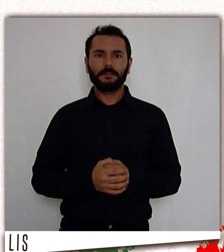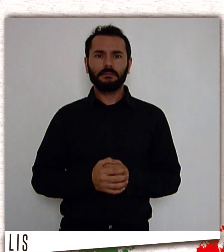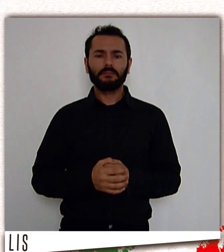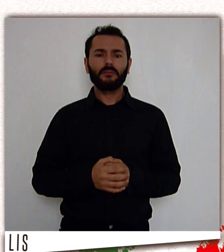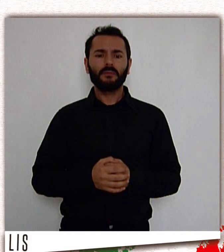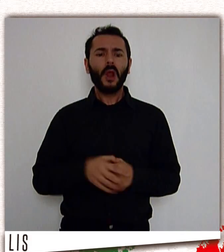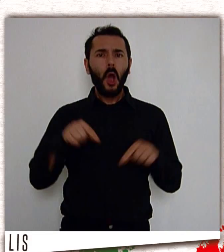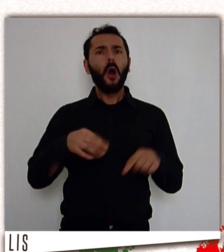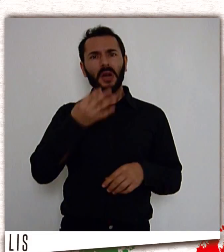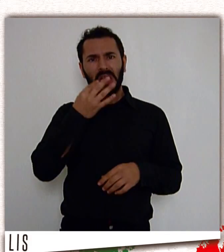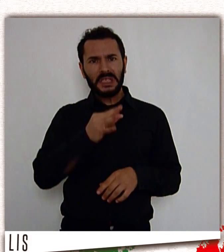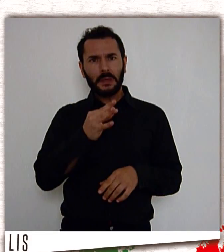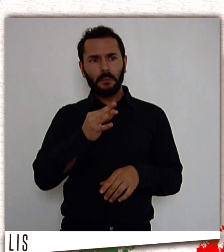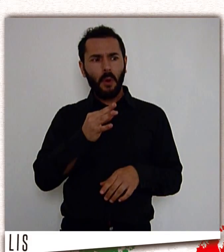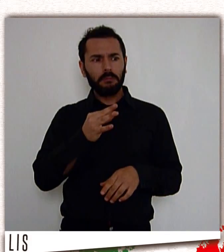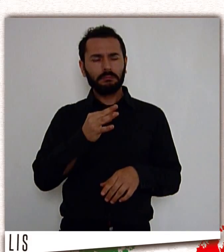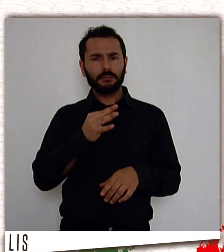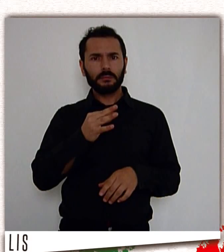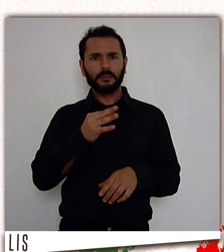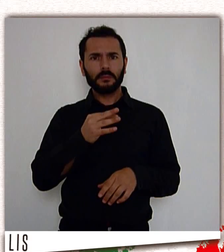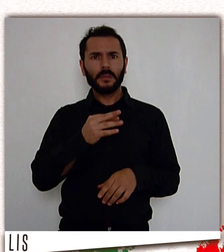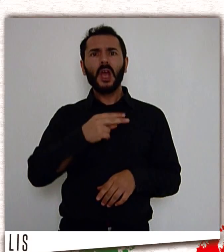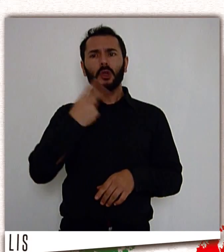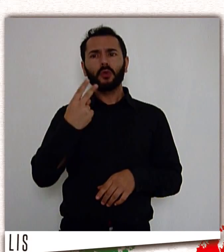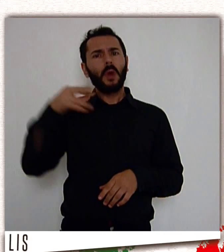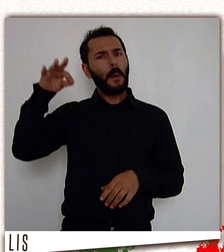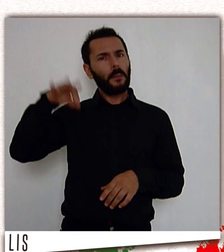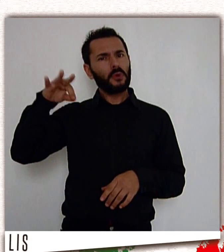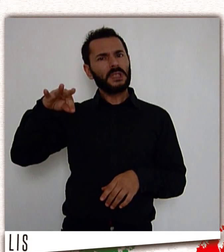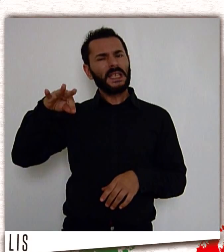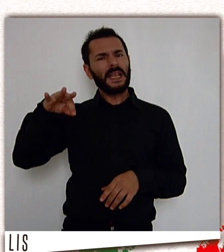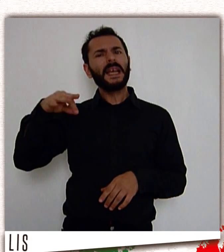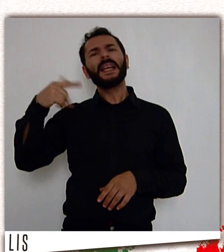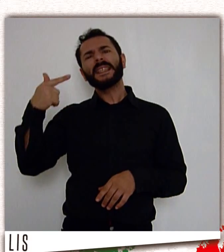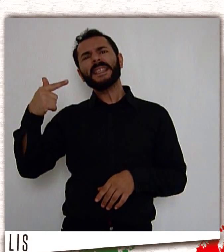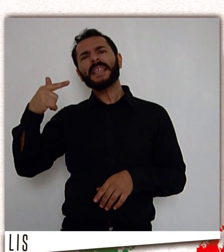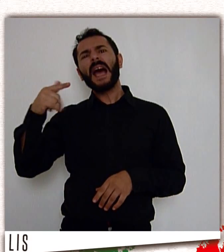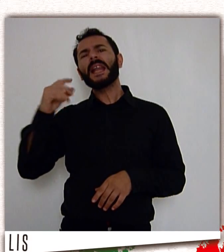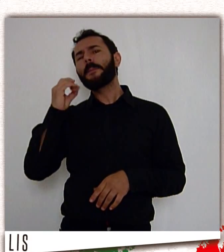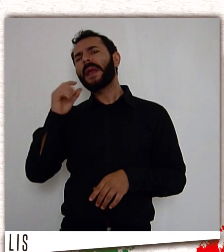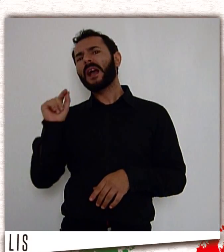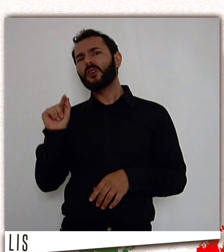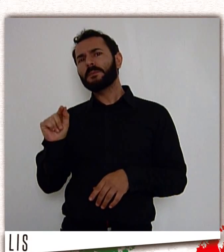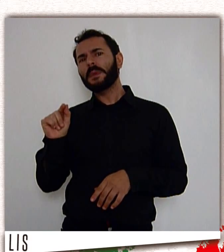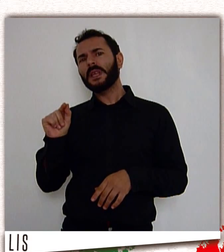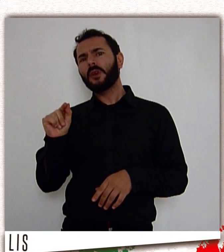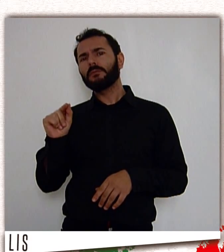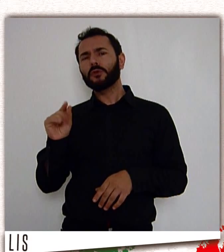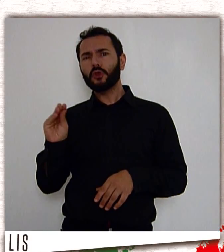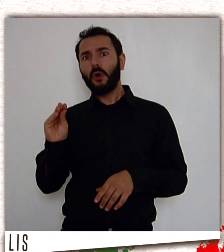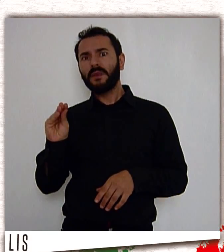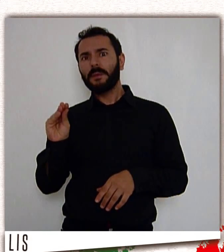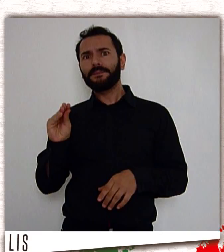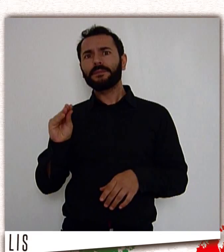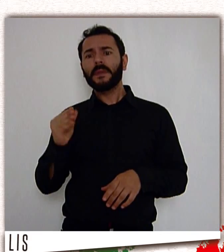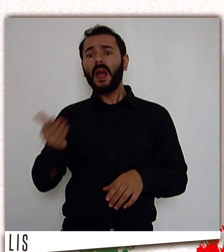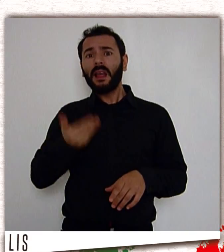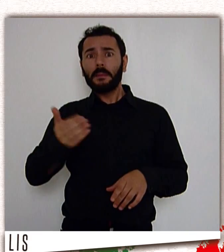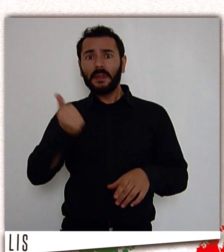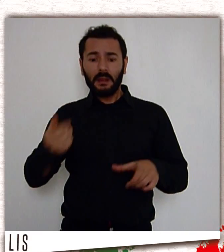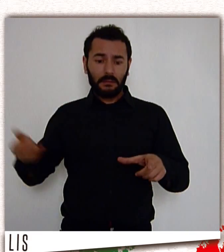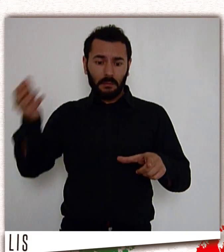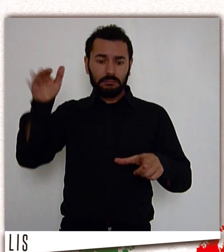questo punto svuotato il contenuto di due bustine di tisana al biancospino all'interno della crema di latte e lasciate coperto